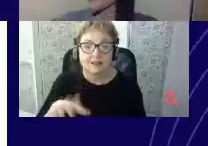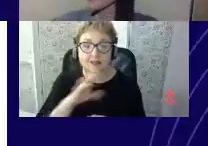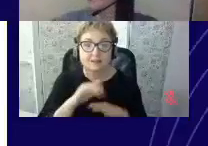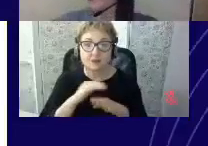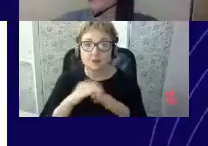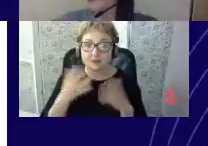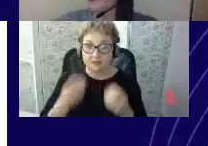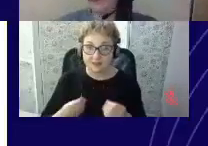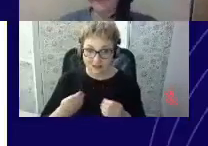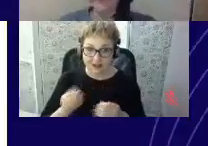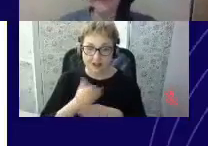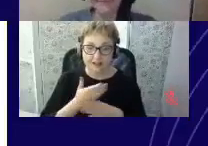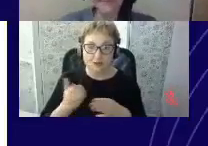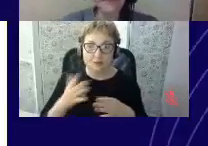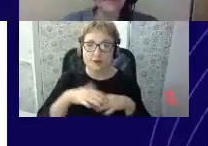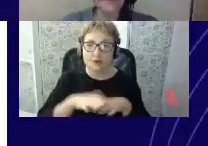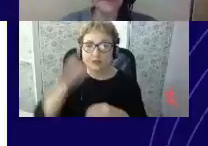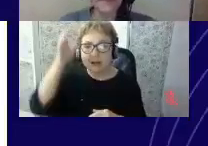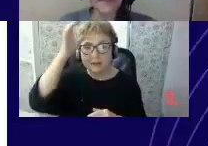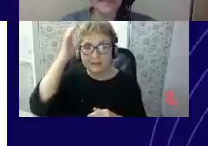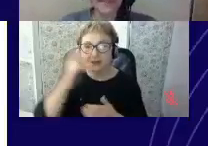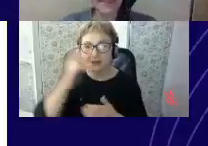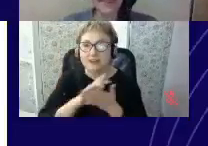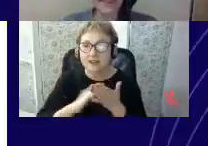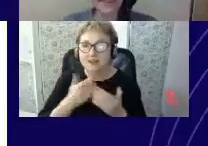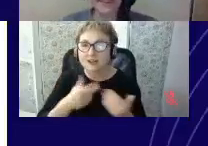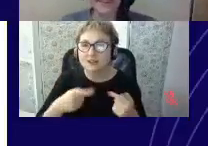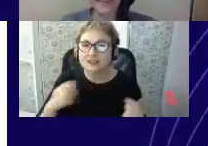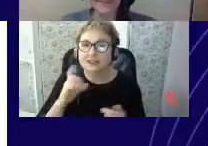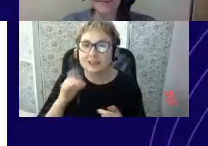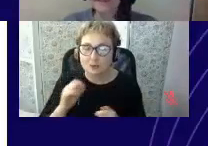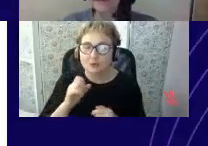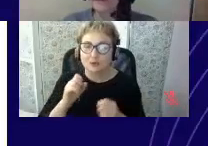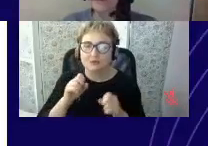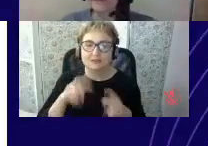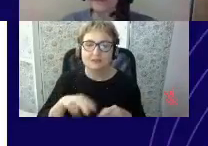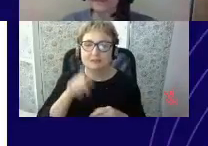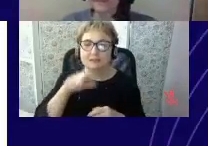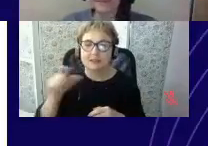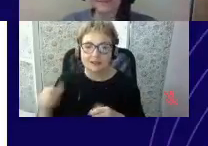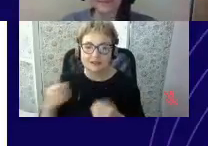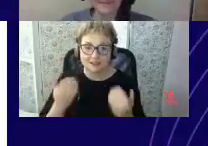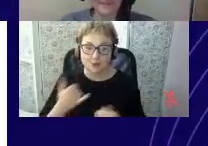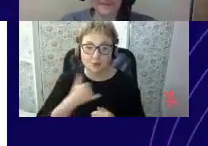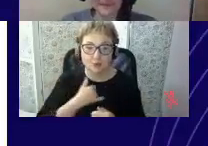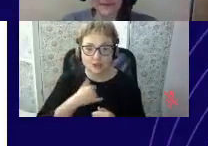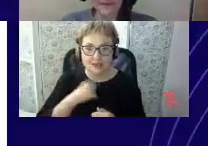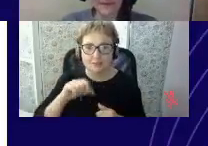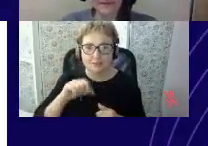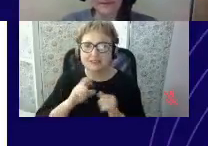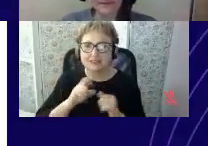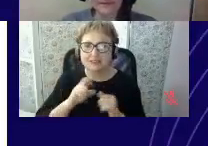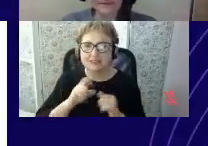Всем доброго дня! Отдел по инклюзивному образованию продолжает серию вебинаров с экспертами. И сегодня у нас